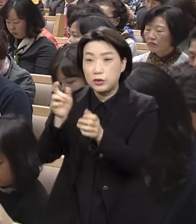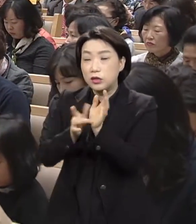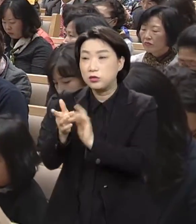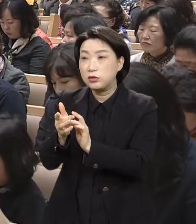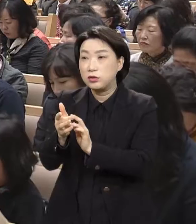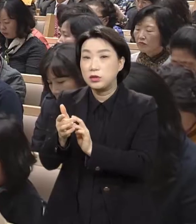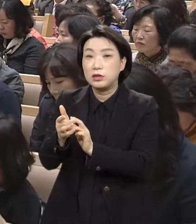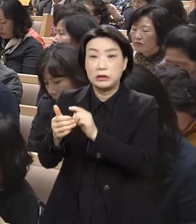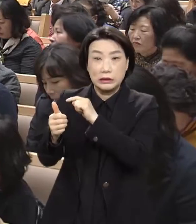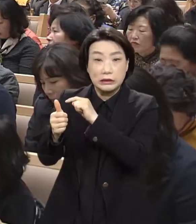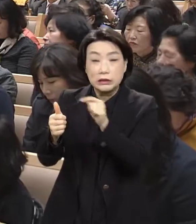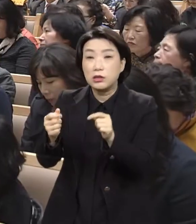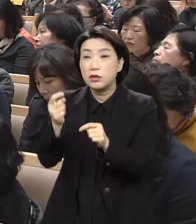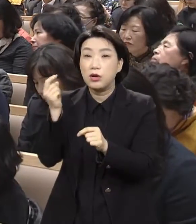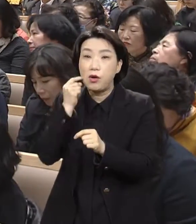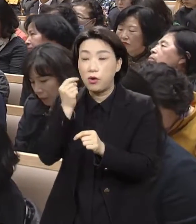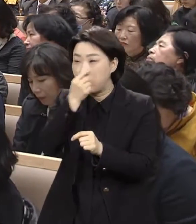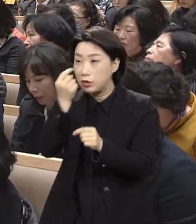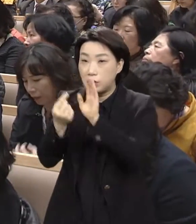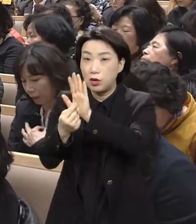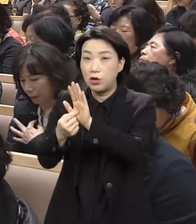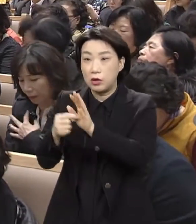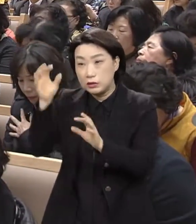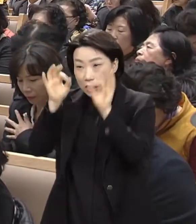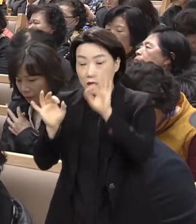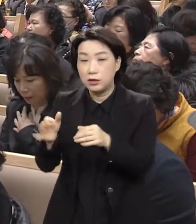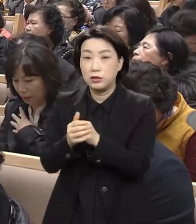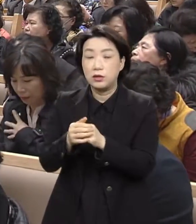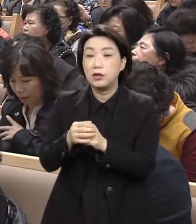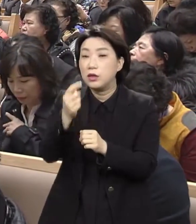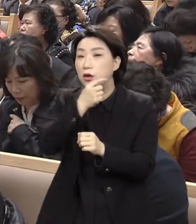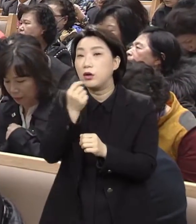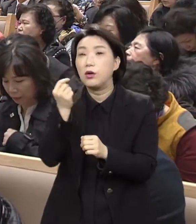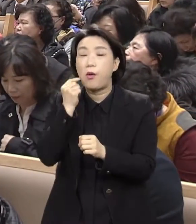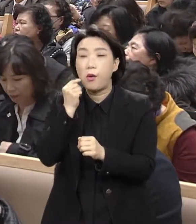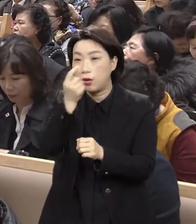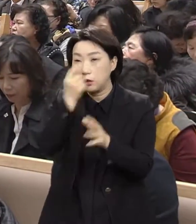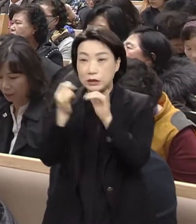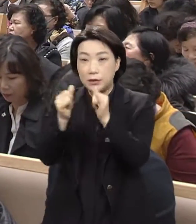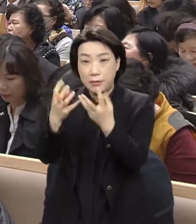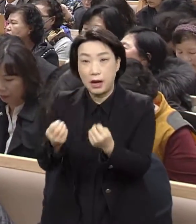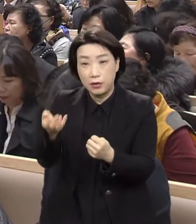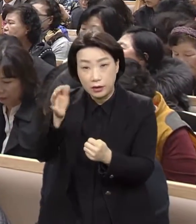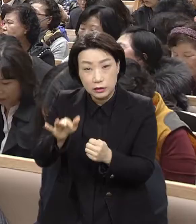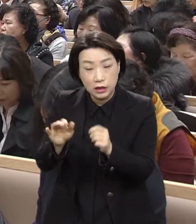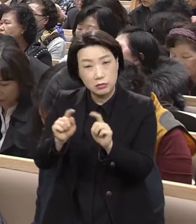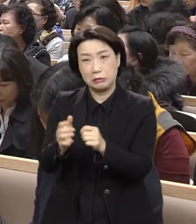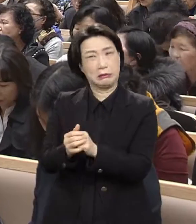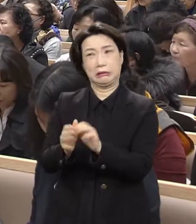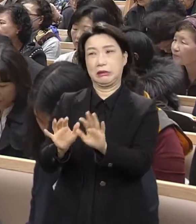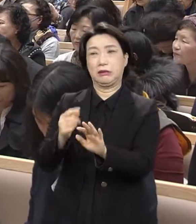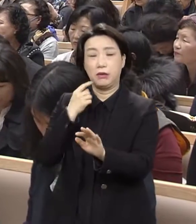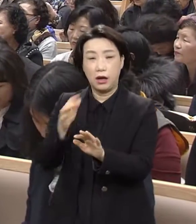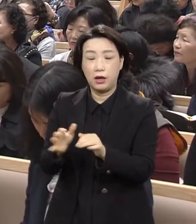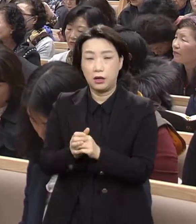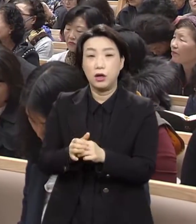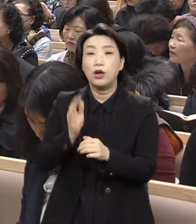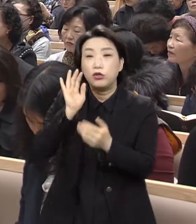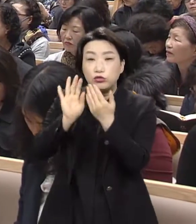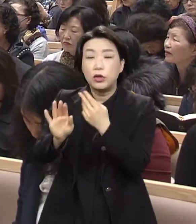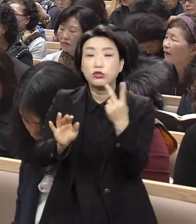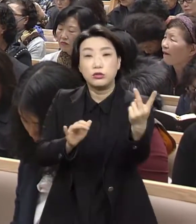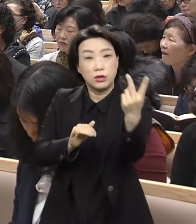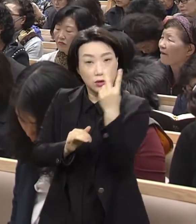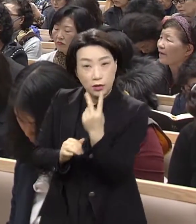거짓 증거를 찾음에 거짓 증인이 많이 왔으나 얻지 못하더니 후에 두 사람이 와서 가로되 이 사람의